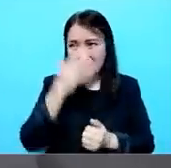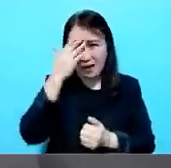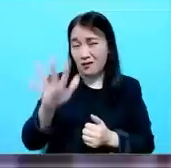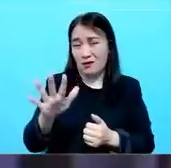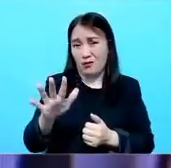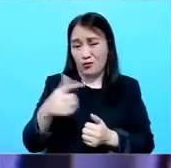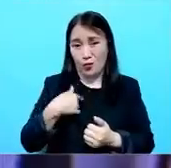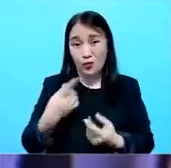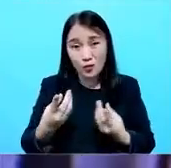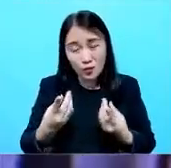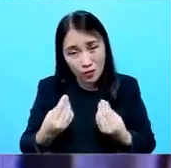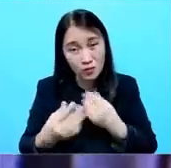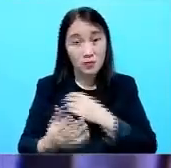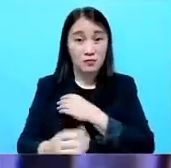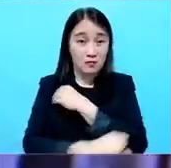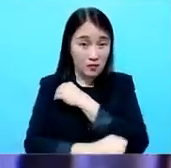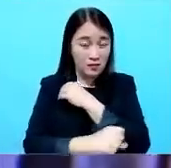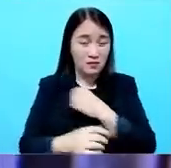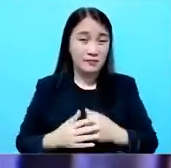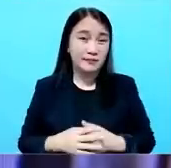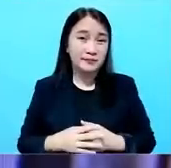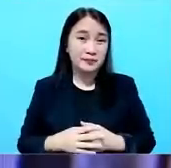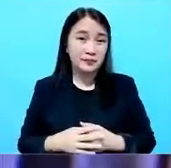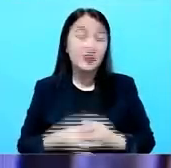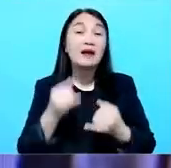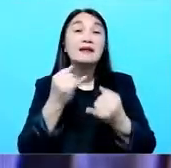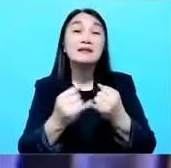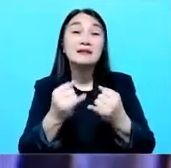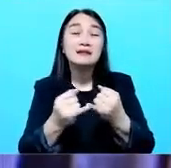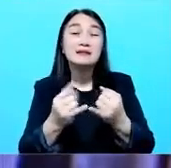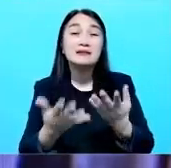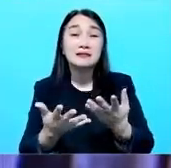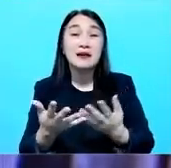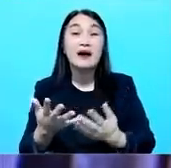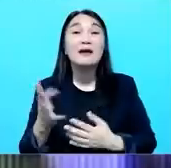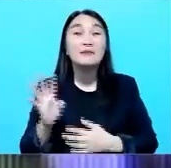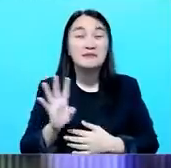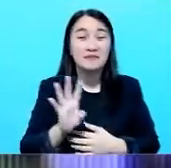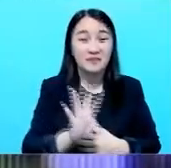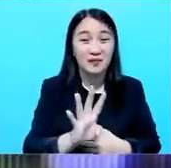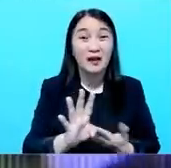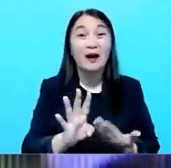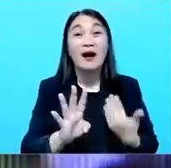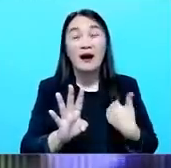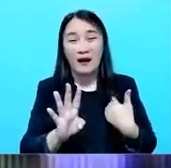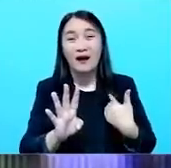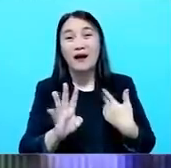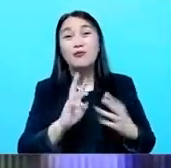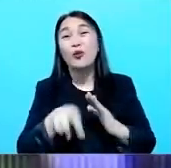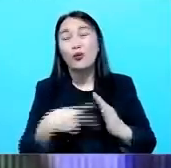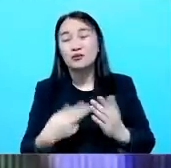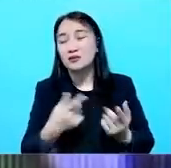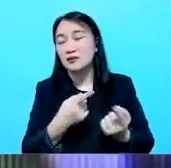namin. Sa huli, umamin din ang mga lalaking sospek sa laging papel nila para maisakotuparan ang masamang balak